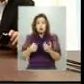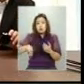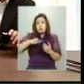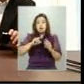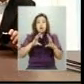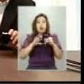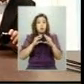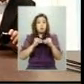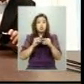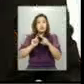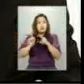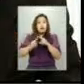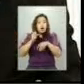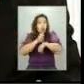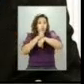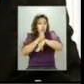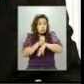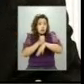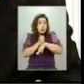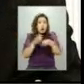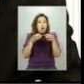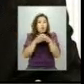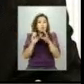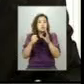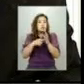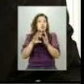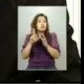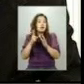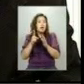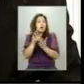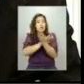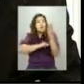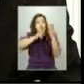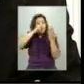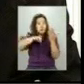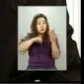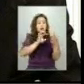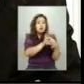การปฏิรูปแห่งประเทศไทยจะถูกนำไปบรรจุในแผนพัฒนาเศรษฐกิจ